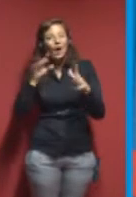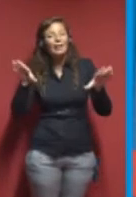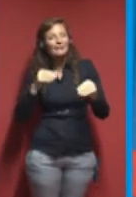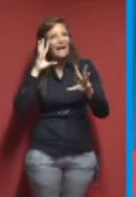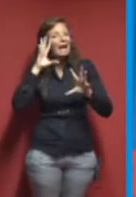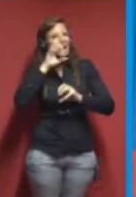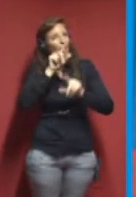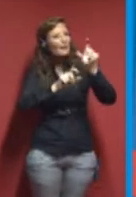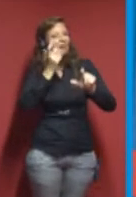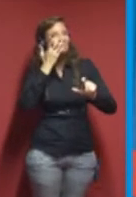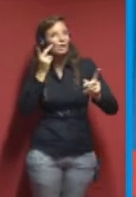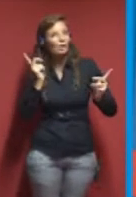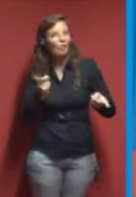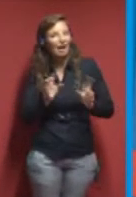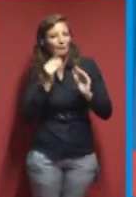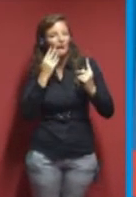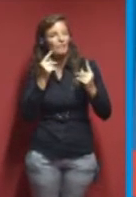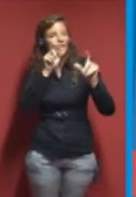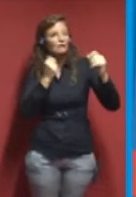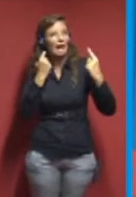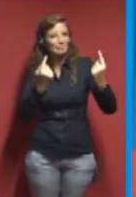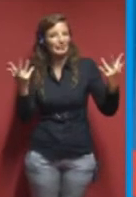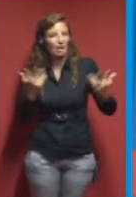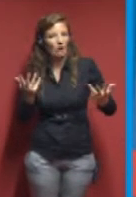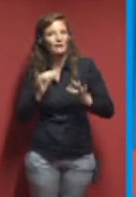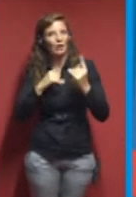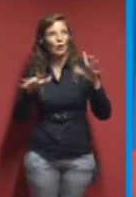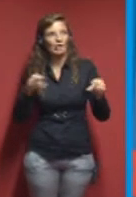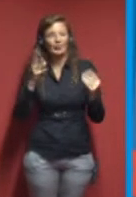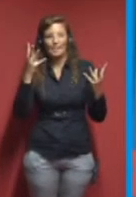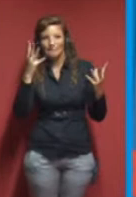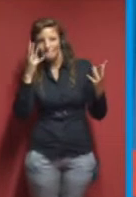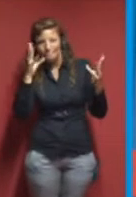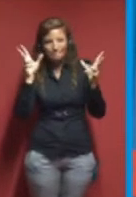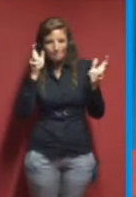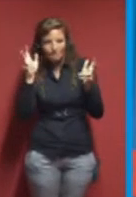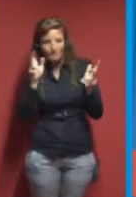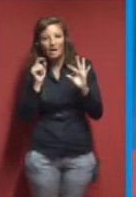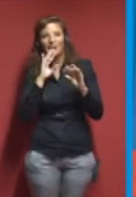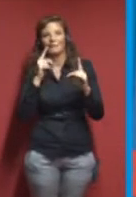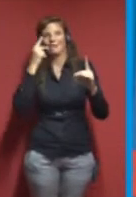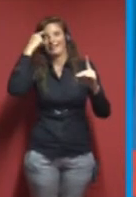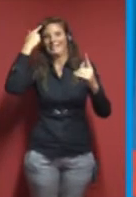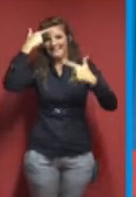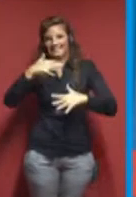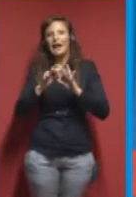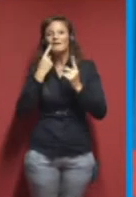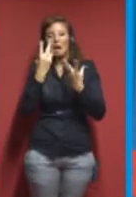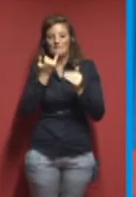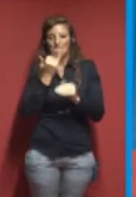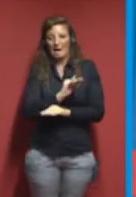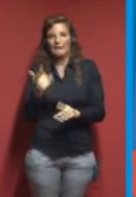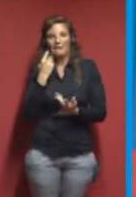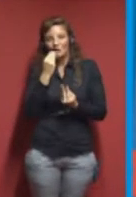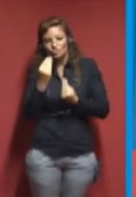quello che si aspetta la gente per esempio i bambini giocano con quello che è stato